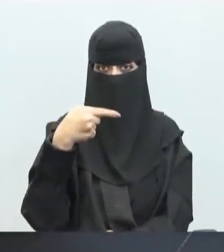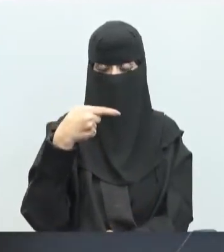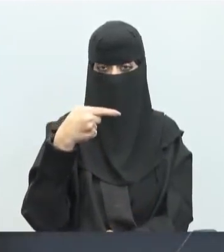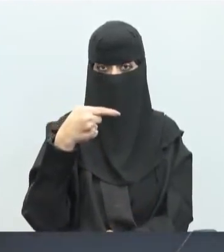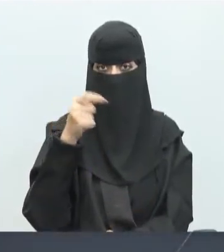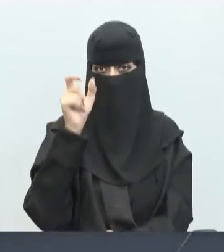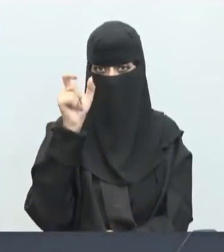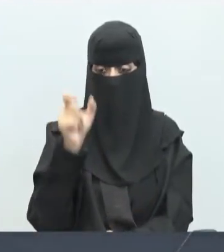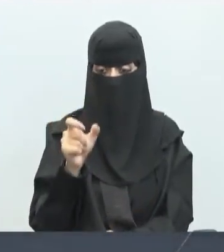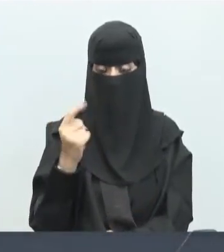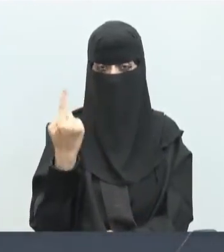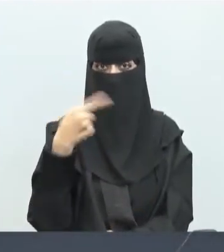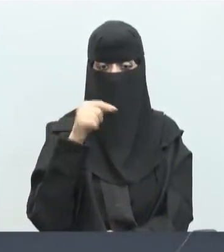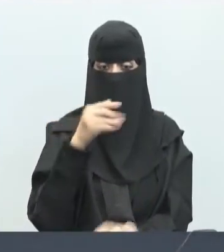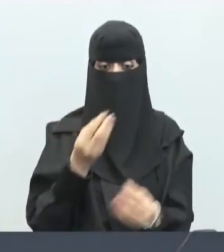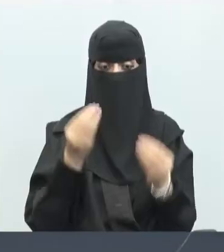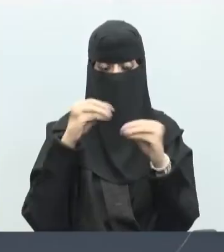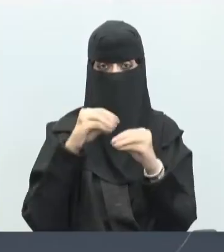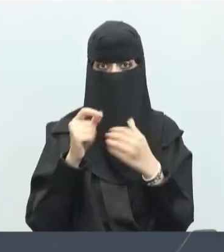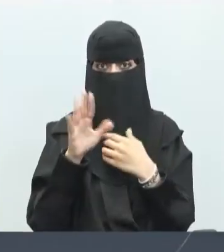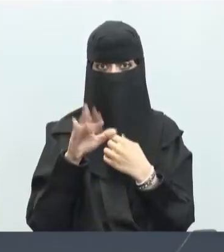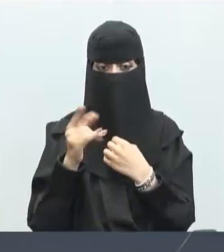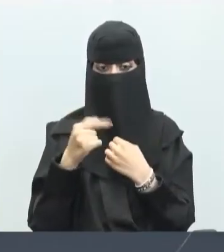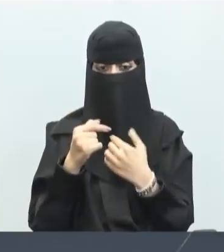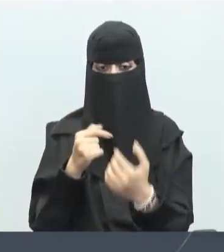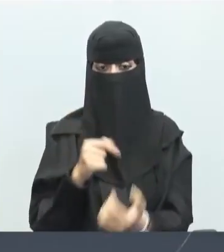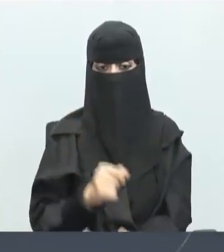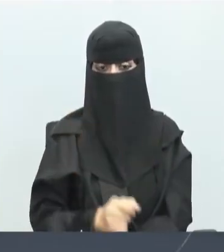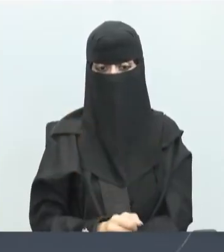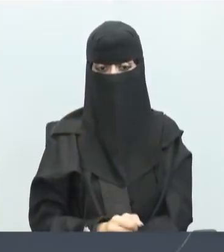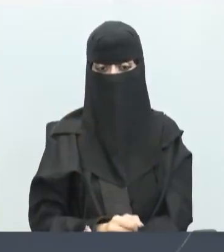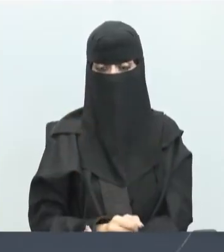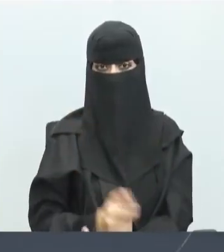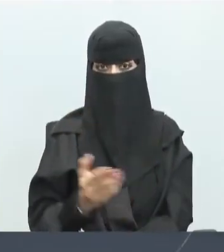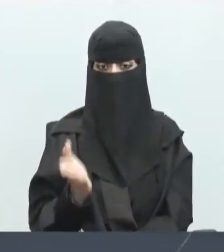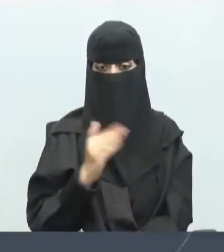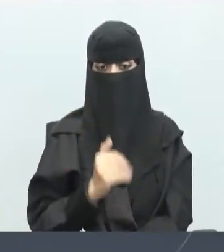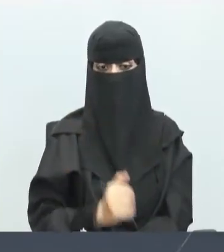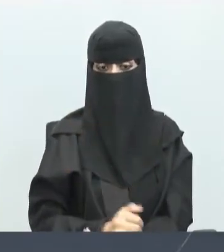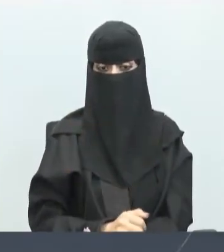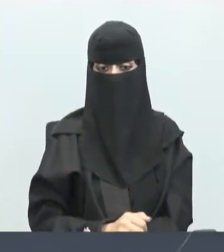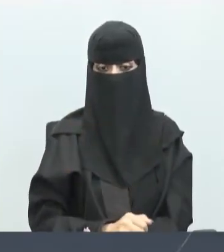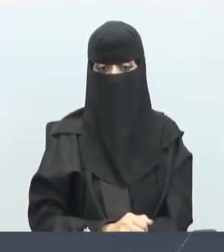العرض او المكعبات ايضا نضيف اليها كم خمسه اخرى